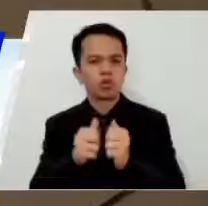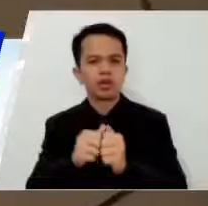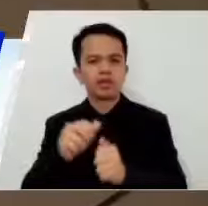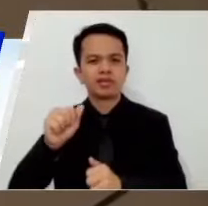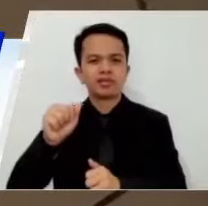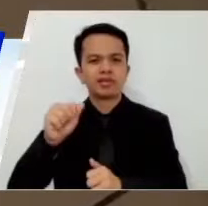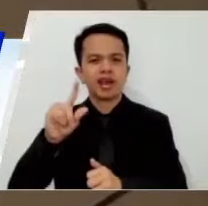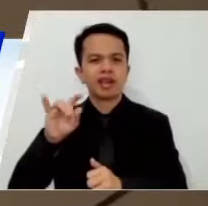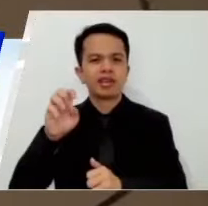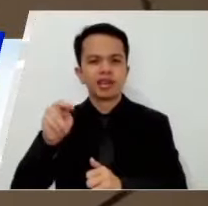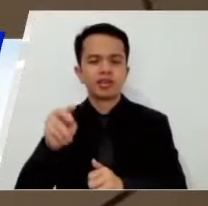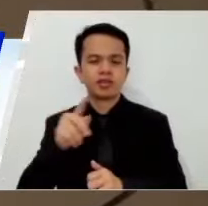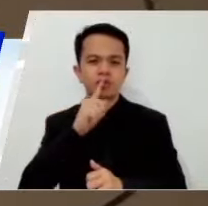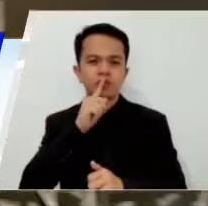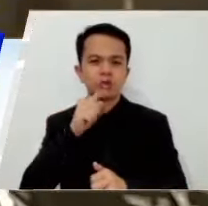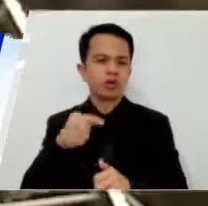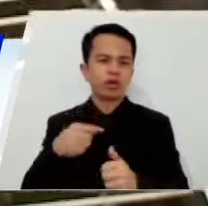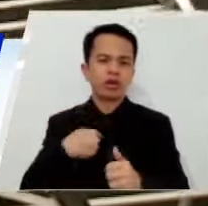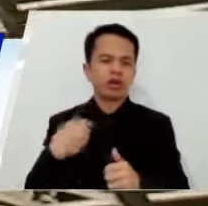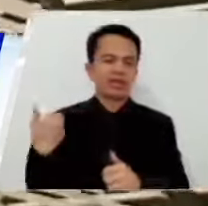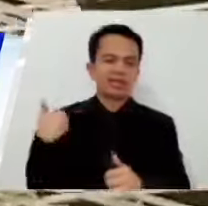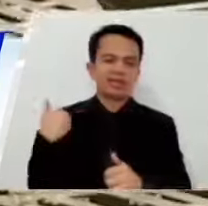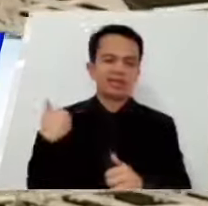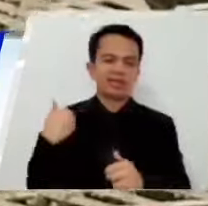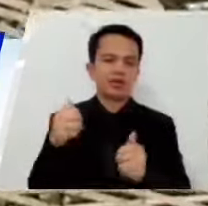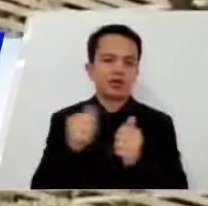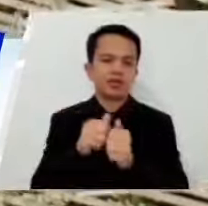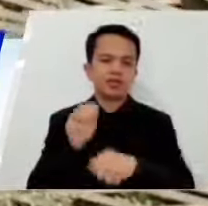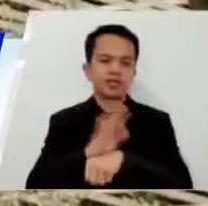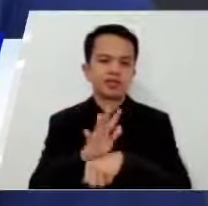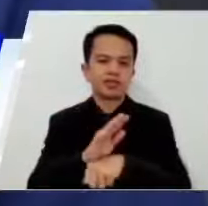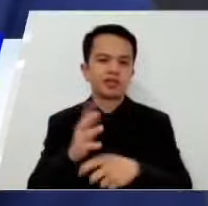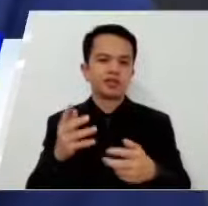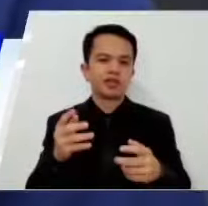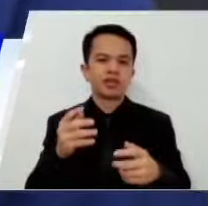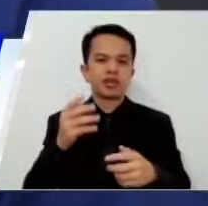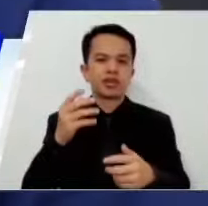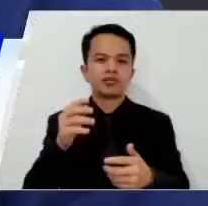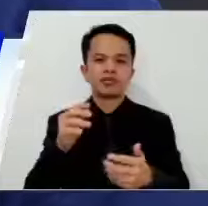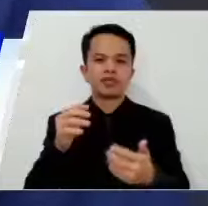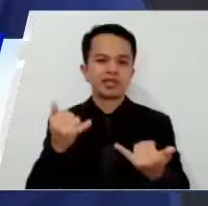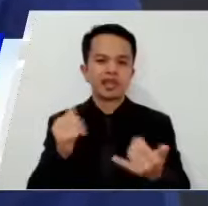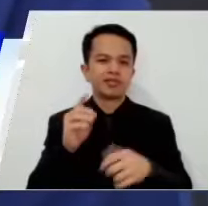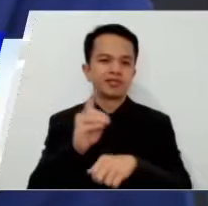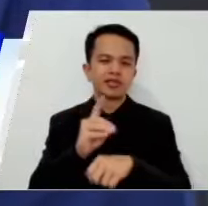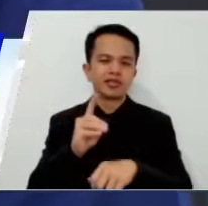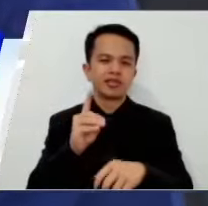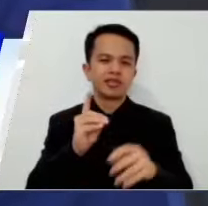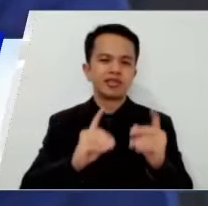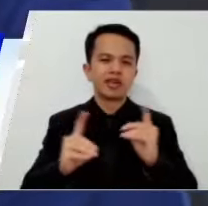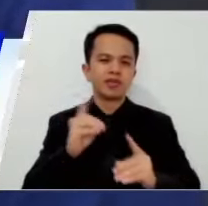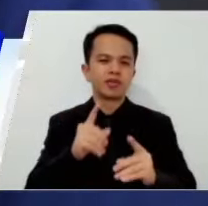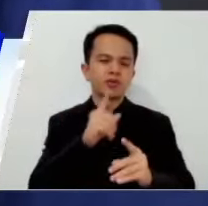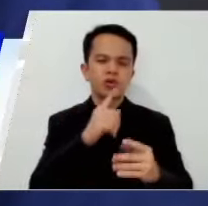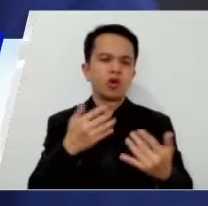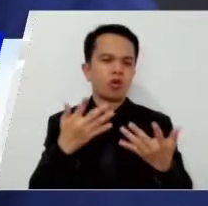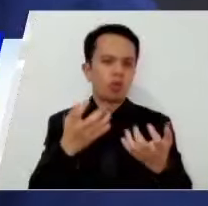Siya yung hindi ko pa talaga nakaka-eksena lalo na sa mga ganitong mga drama. Excited ako ma-reunite kila David at